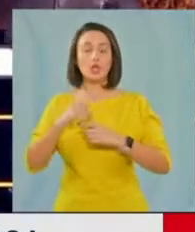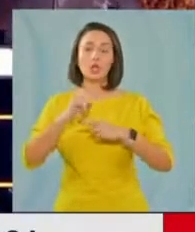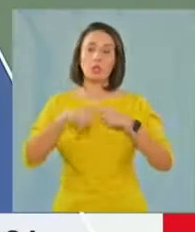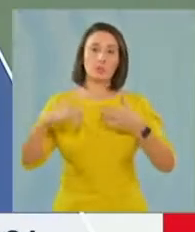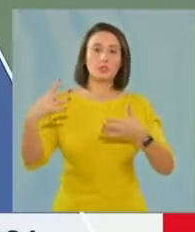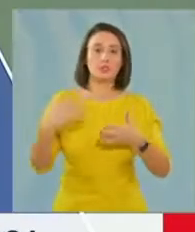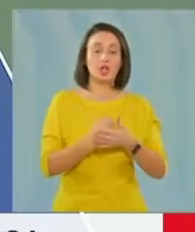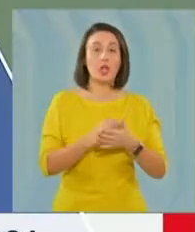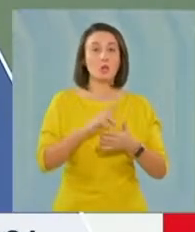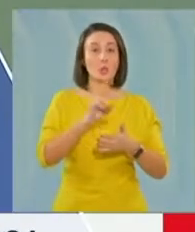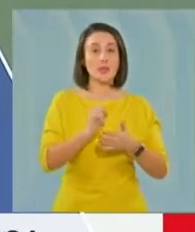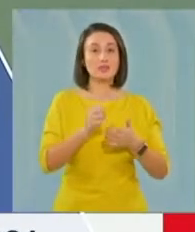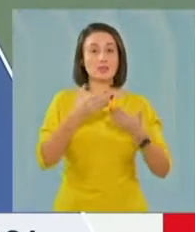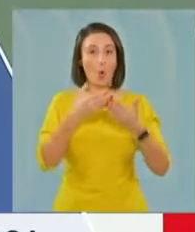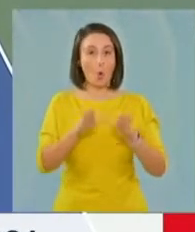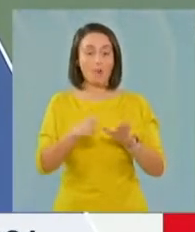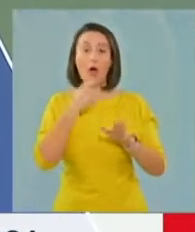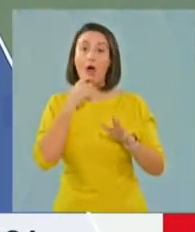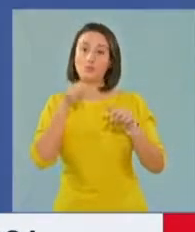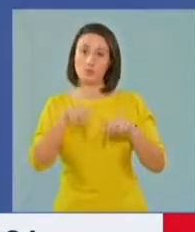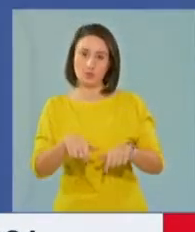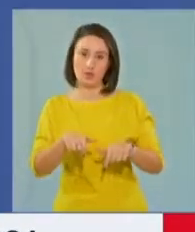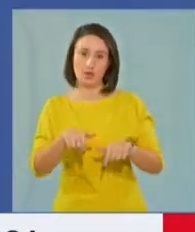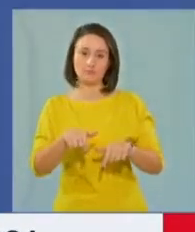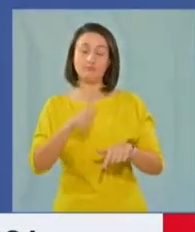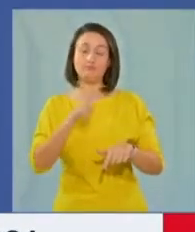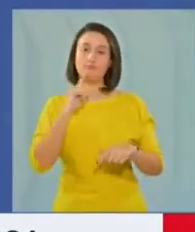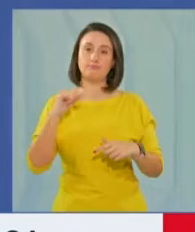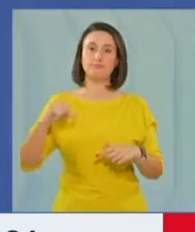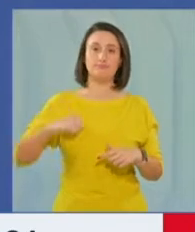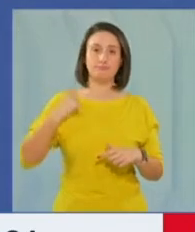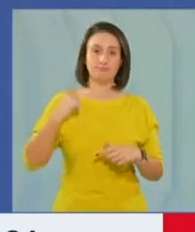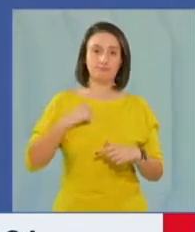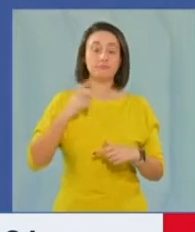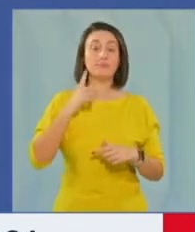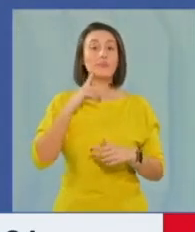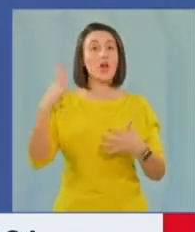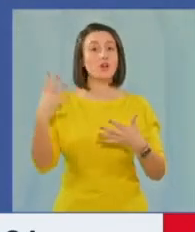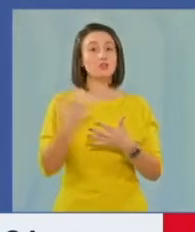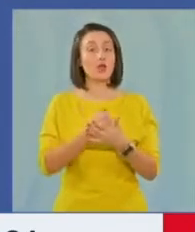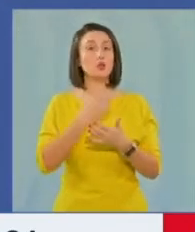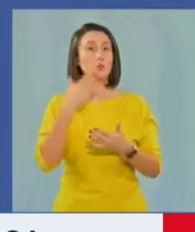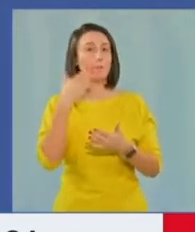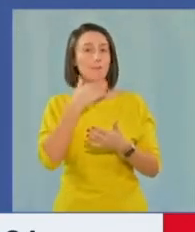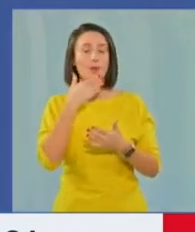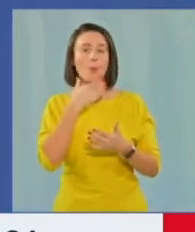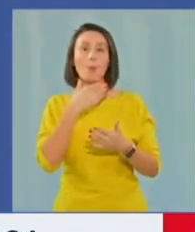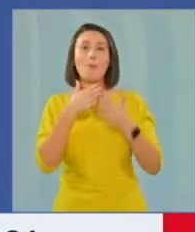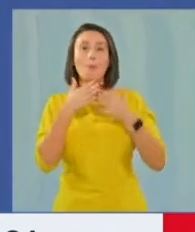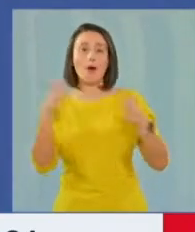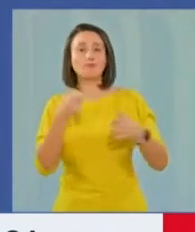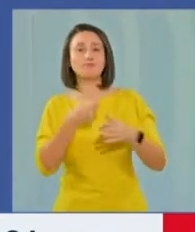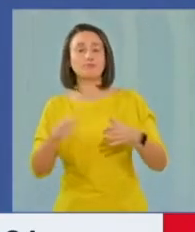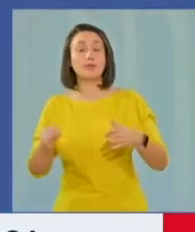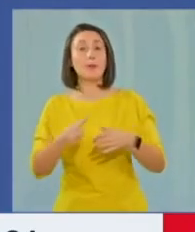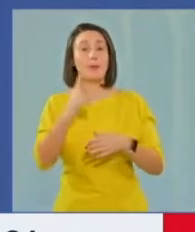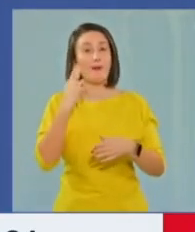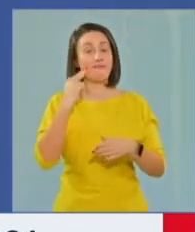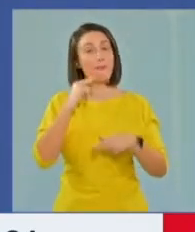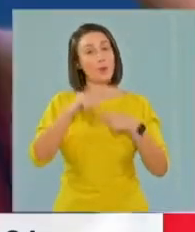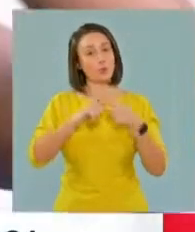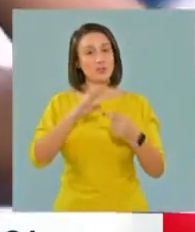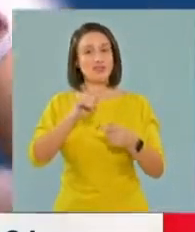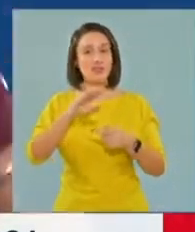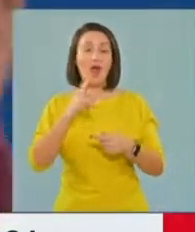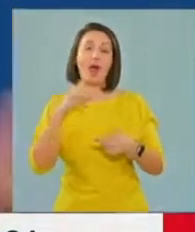anul acesta, Emma a ajuns cea mai tânără britanică care a câștigat un titlu de mare șlem și prima femeie după Serena Williams care a câștigat US